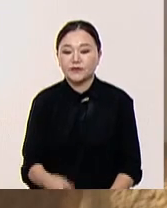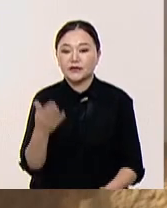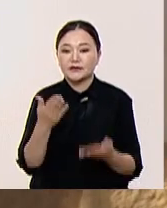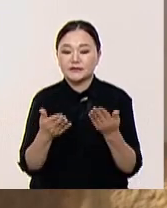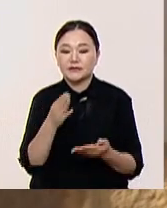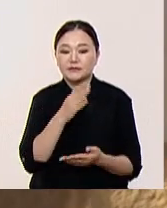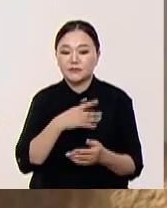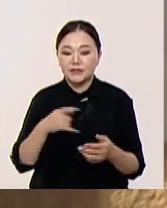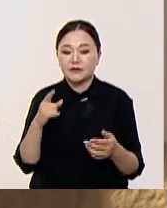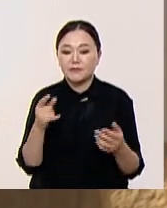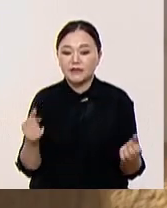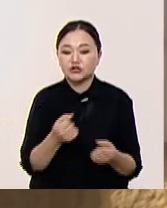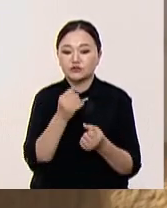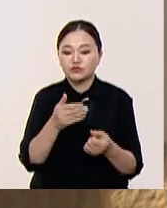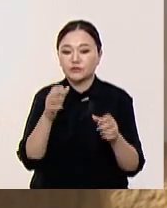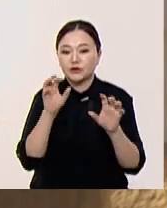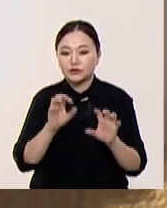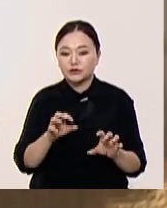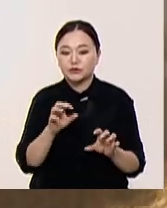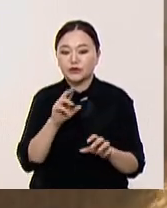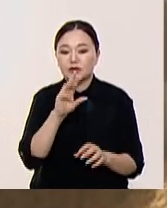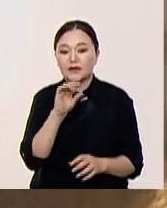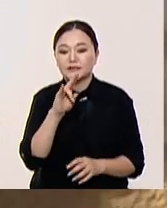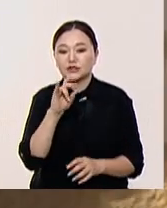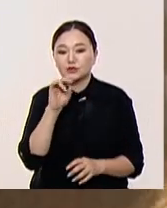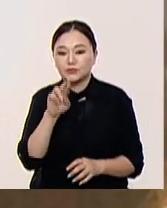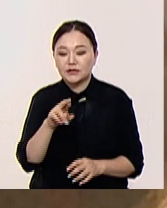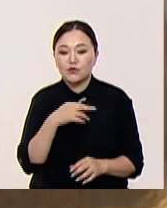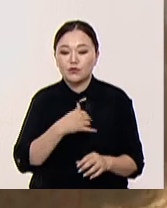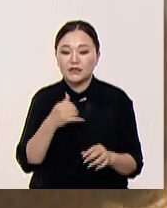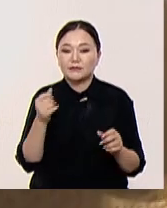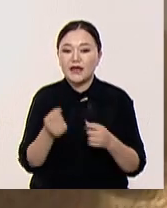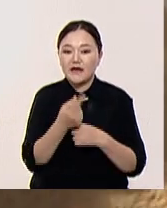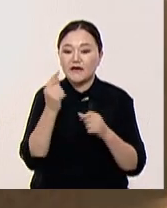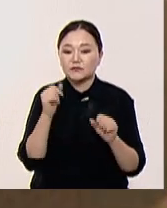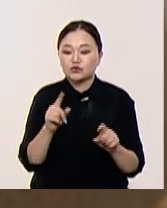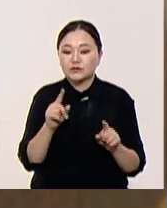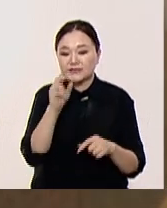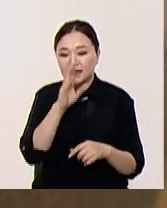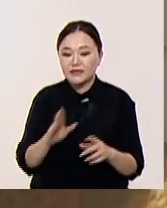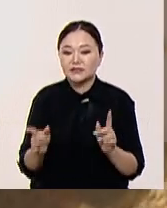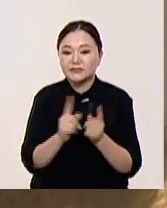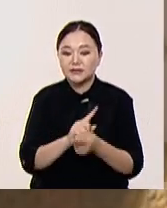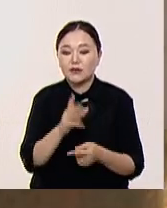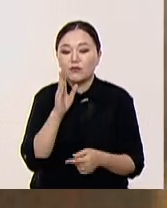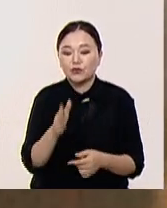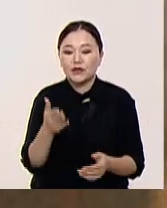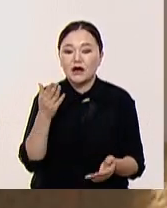Если мы на референдуме поддержим новую Конституцию, у нас появятся возможности, что в стране что-то изменится. А так